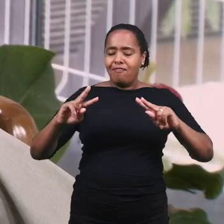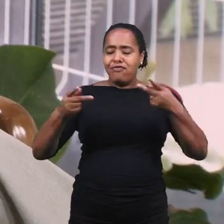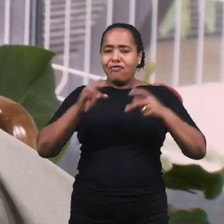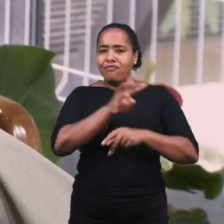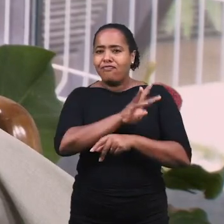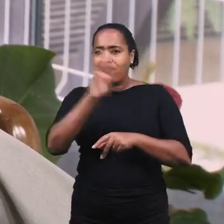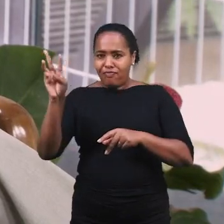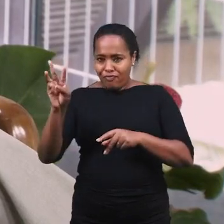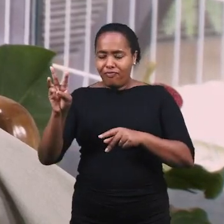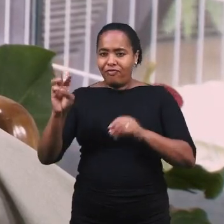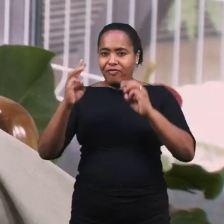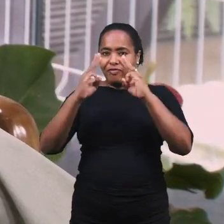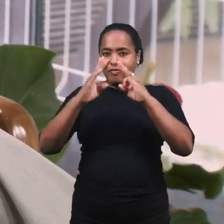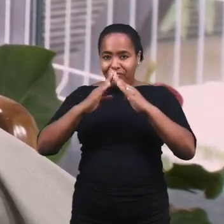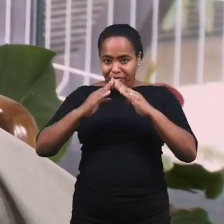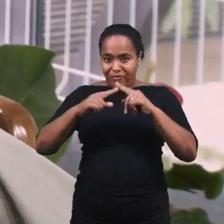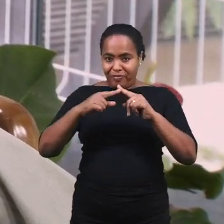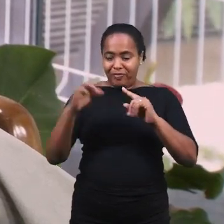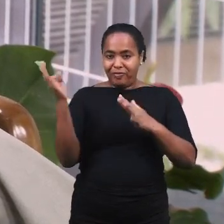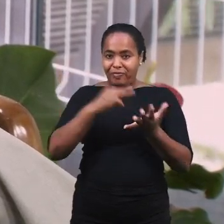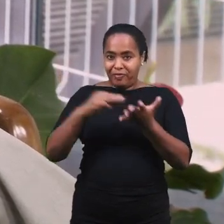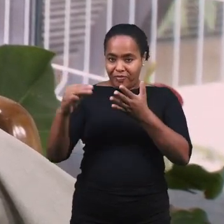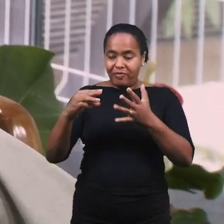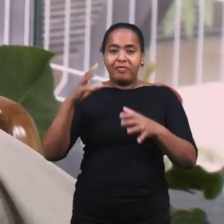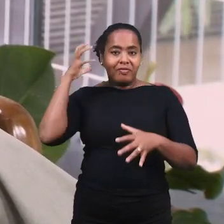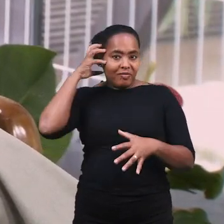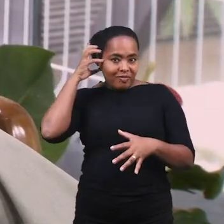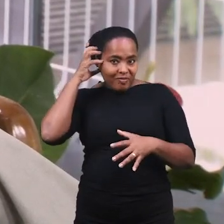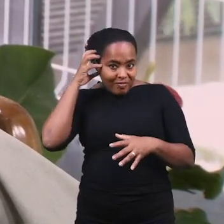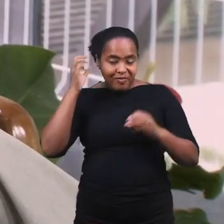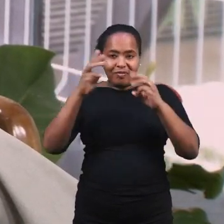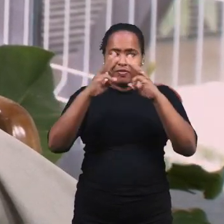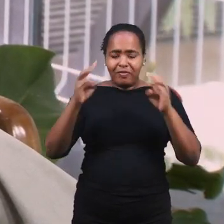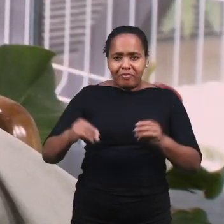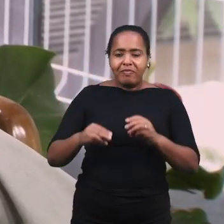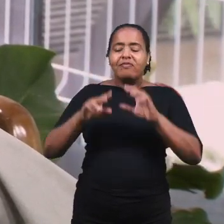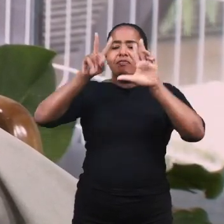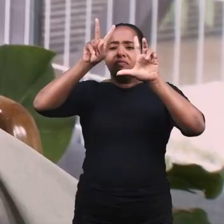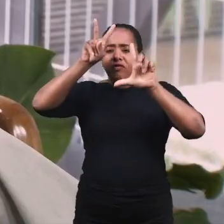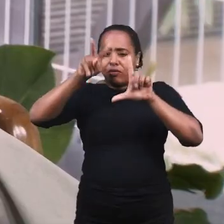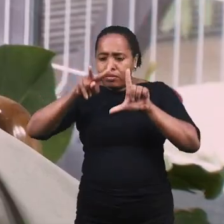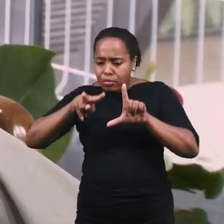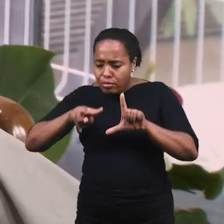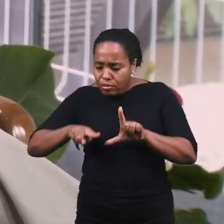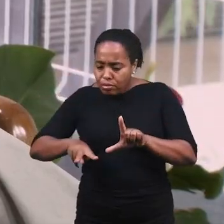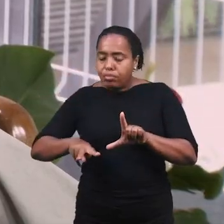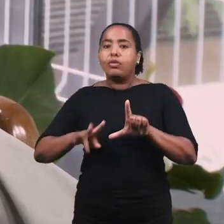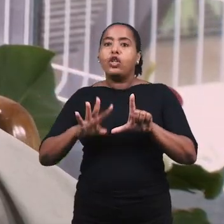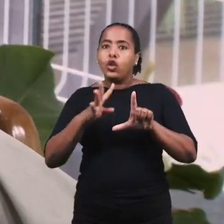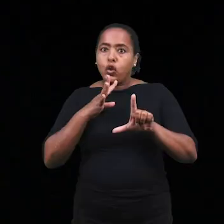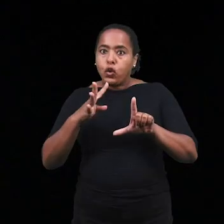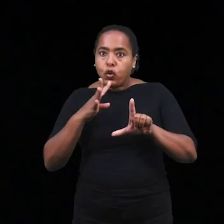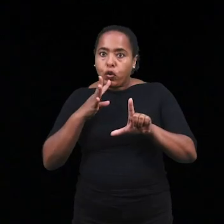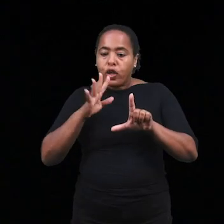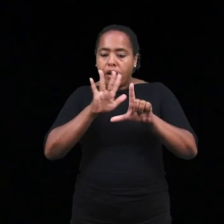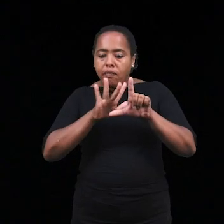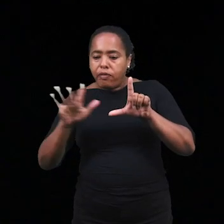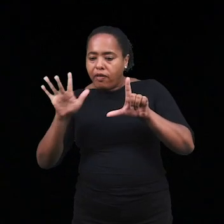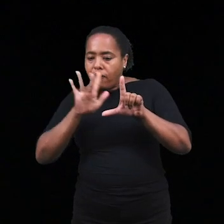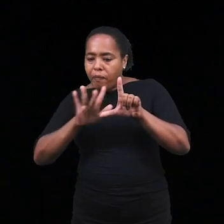нашими публикациями на нашем веб-сайте, на страничке Facebook, на Инстаграме. Узнавайте больше о